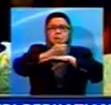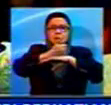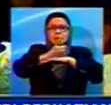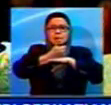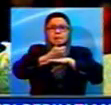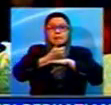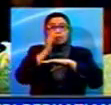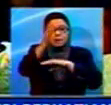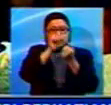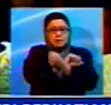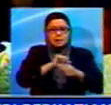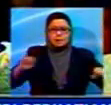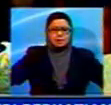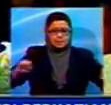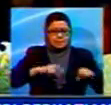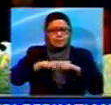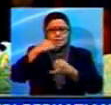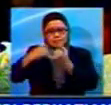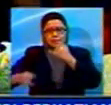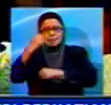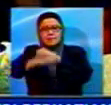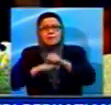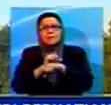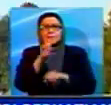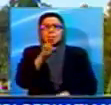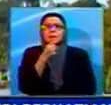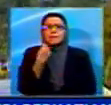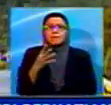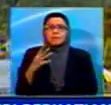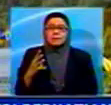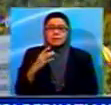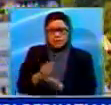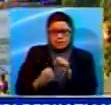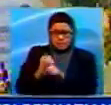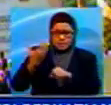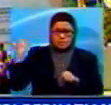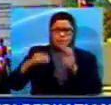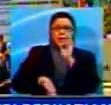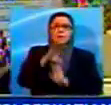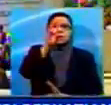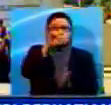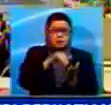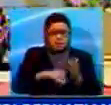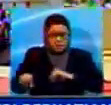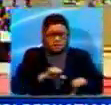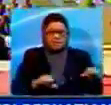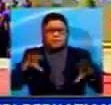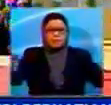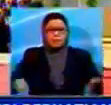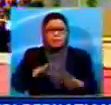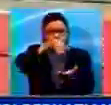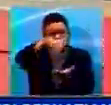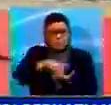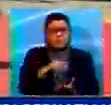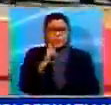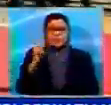dijangka siap sepenuhnyaada penujung tahun 2014 tahun lalu000 ak dijal di pusat kokurikulum